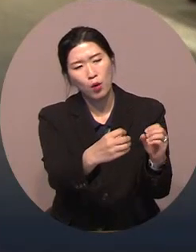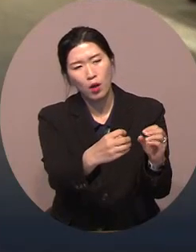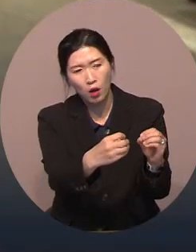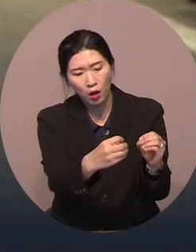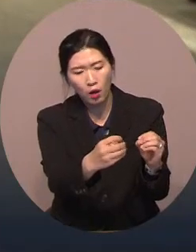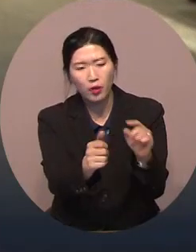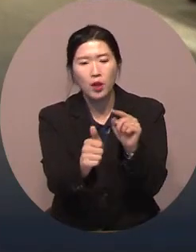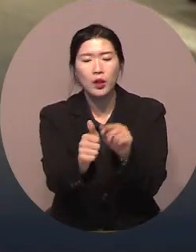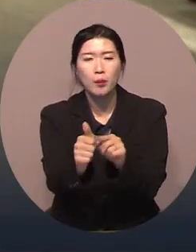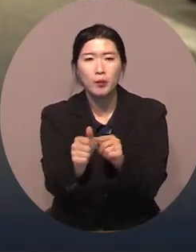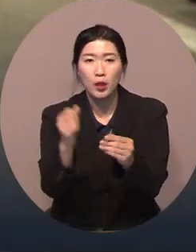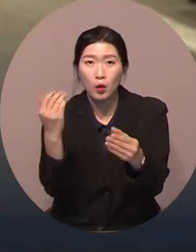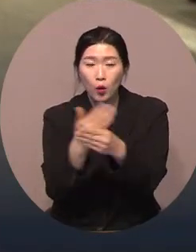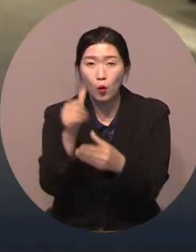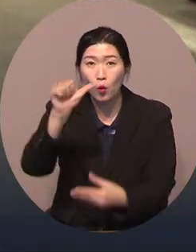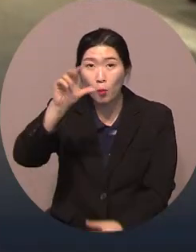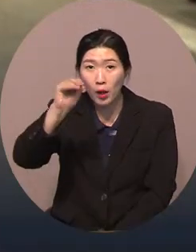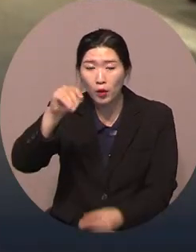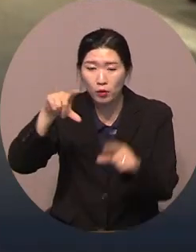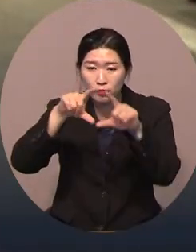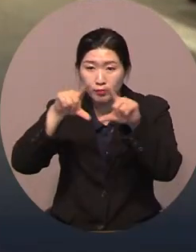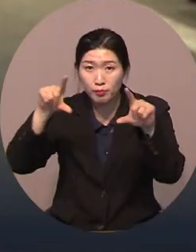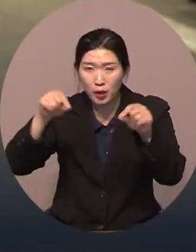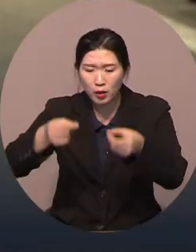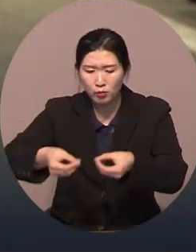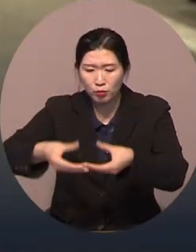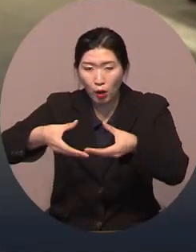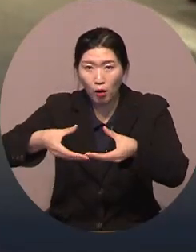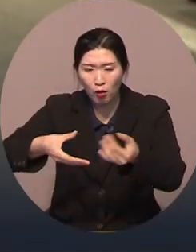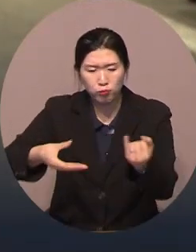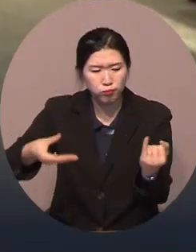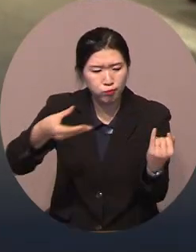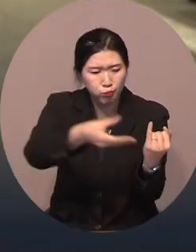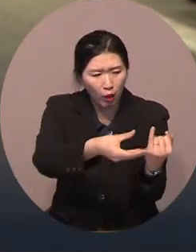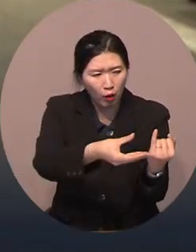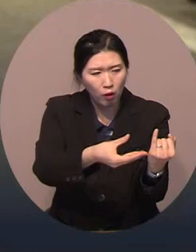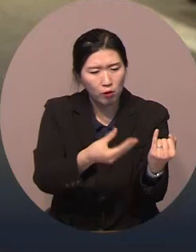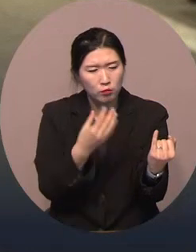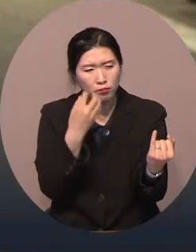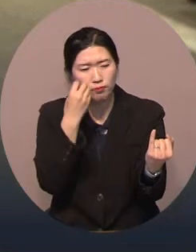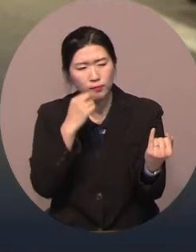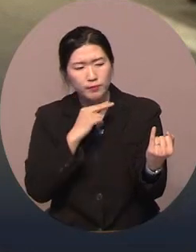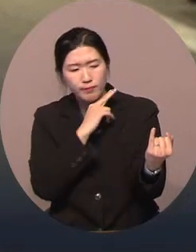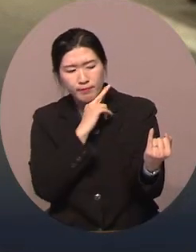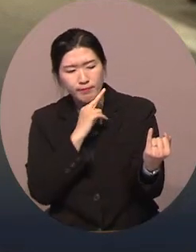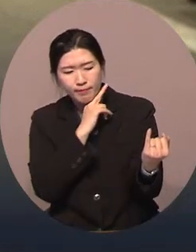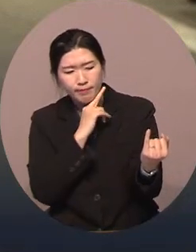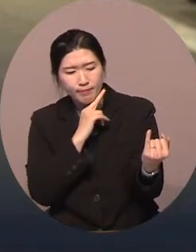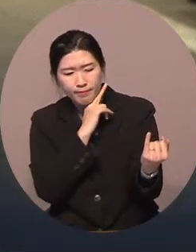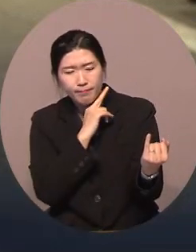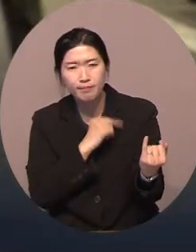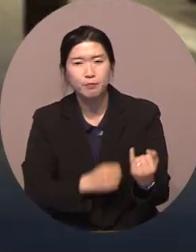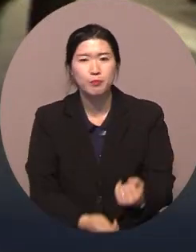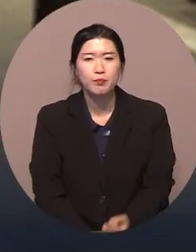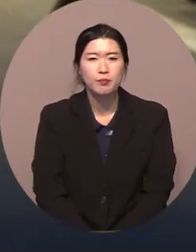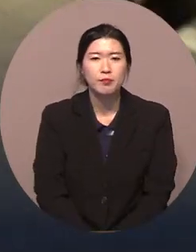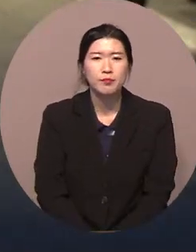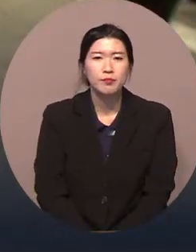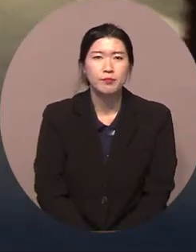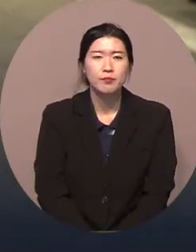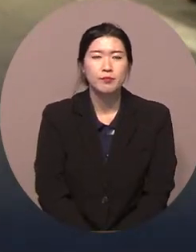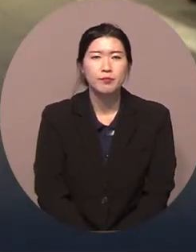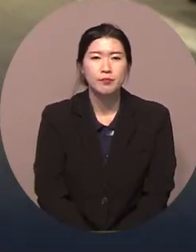하면서 손에 5만 원짜리 뭉티기가 아주 많았어요. 그리고 딱 넣어주는 거예요. 보이스피싱